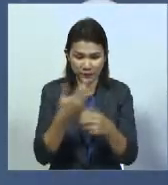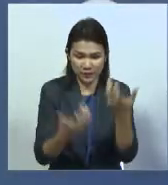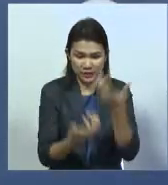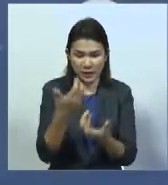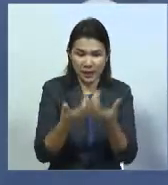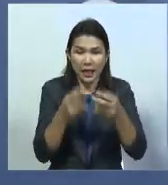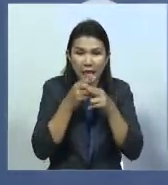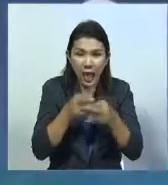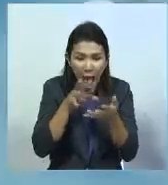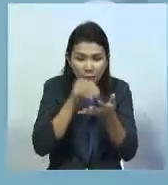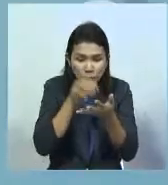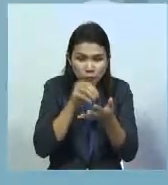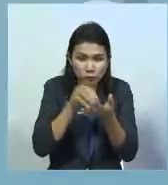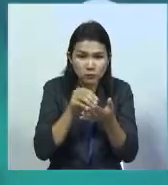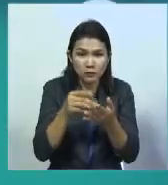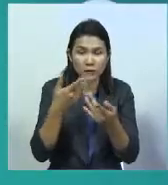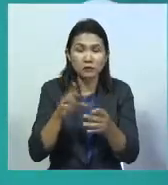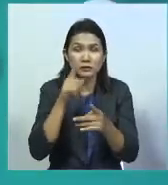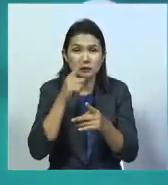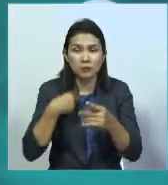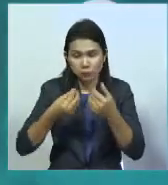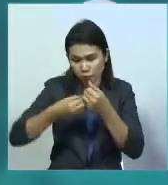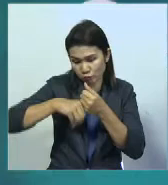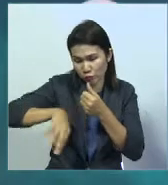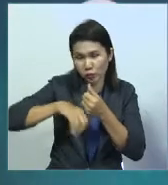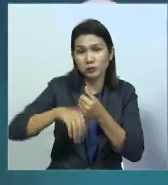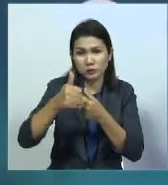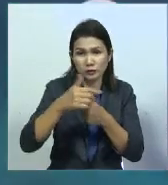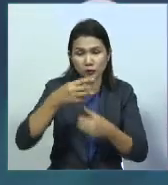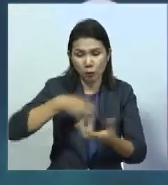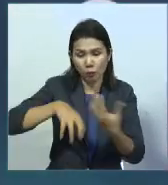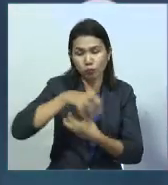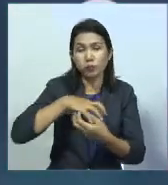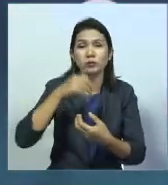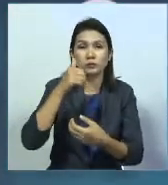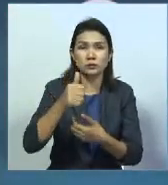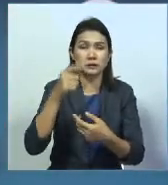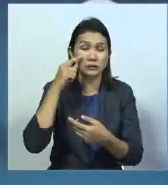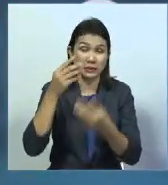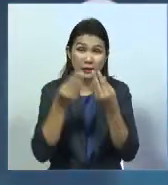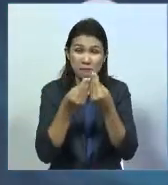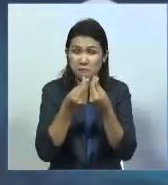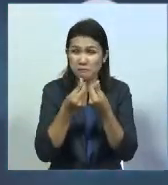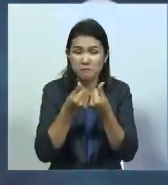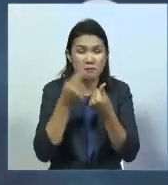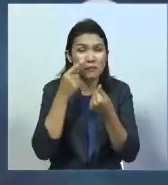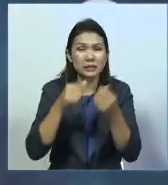าเองแล้วการขับถ่ายก็ดีขึ้นพบว่าการย่อยอาหารก็เป็นไปด้วยดีเช่นกันไม่มีน้ำมันป